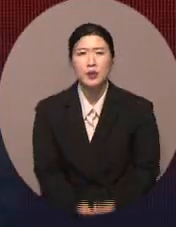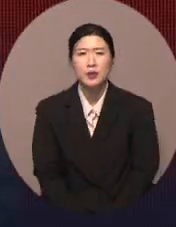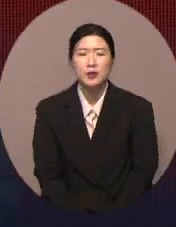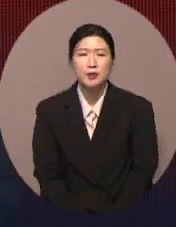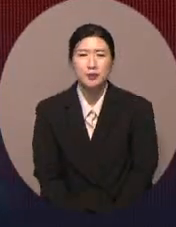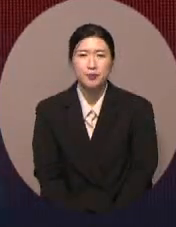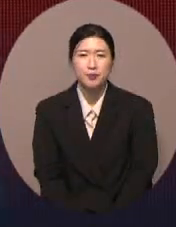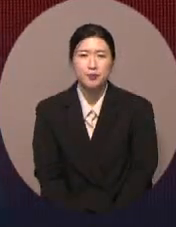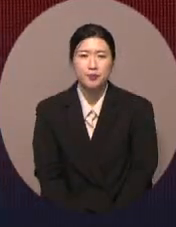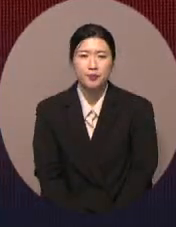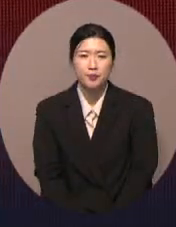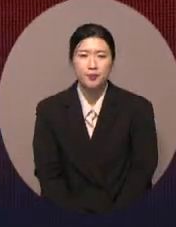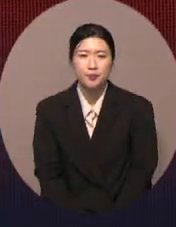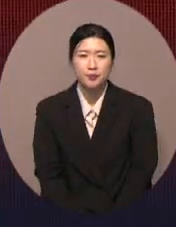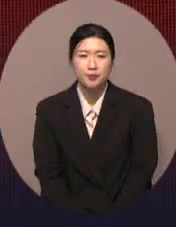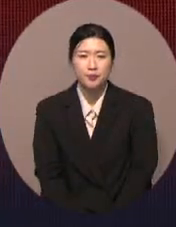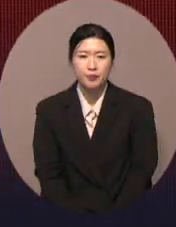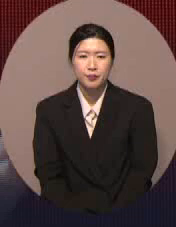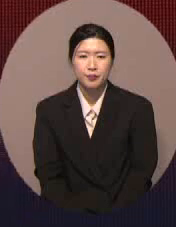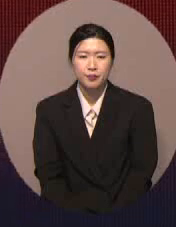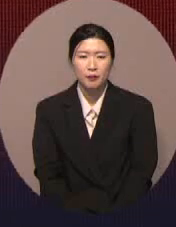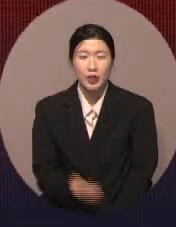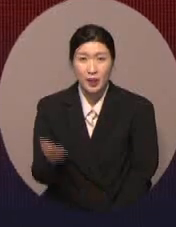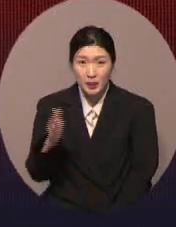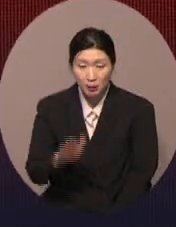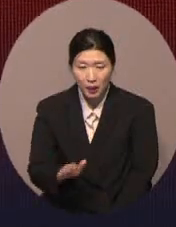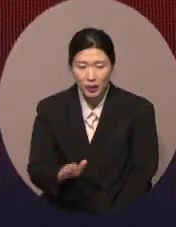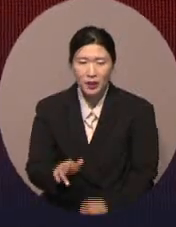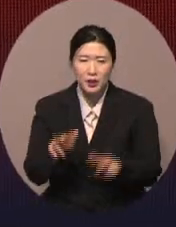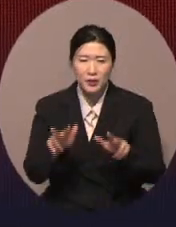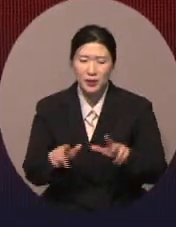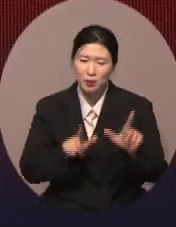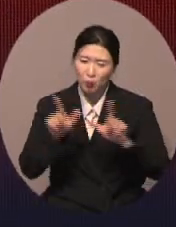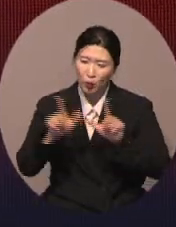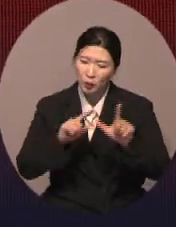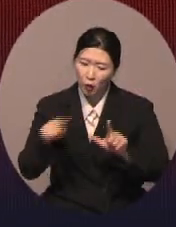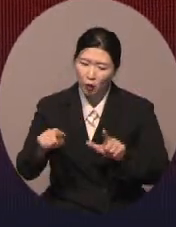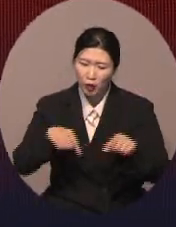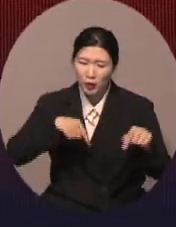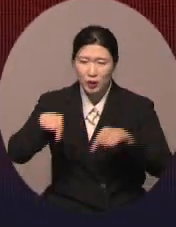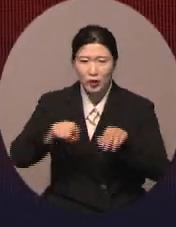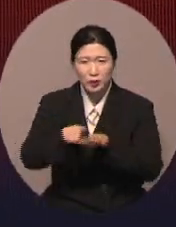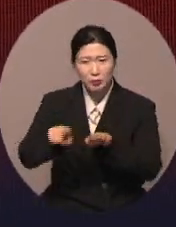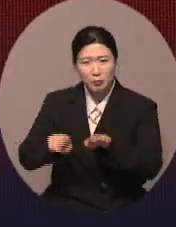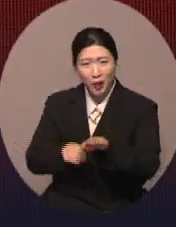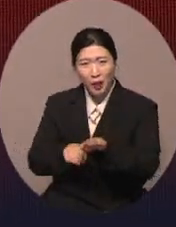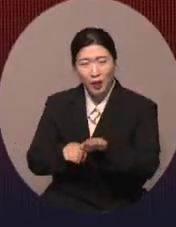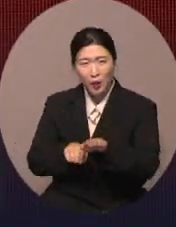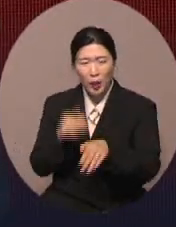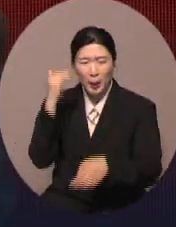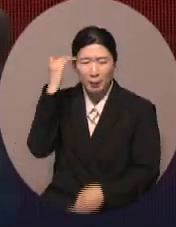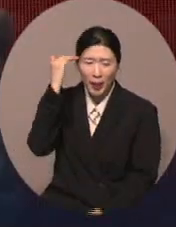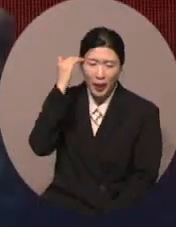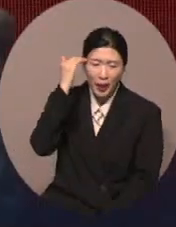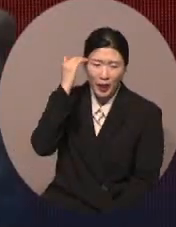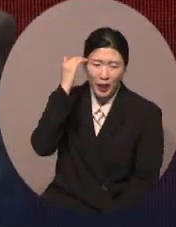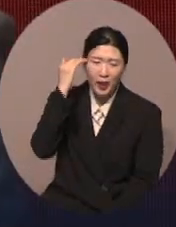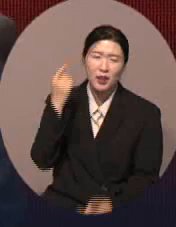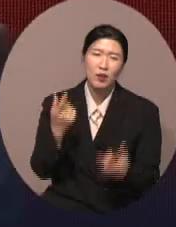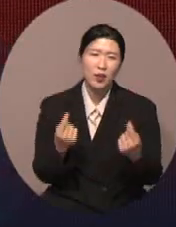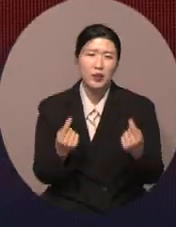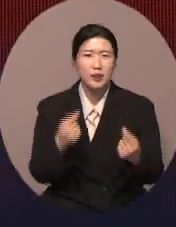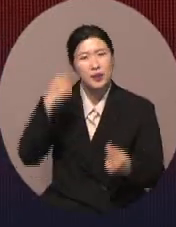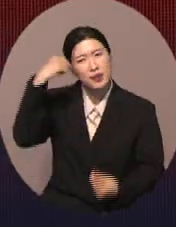것이 정치의 역할입니다. 하지만 오늘 우리 정치가 오히려 그 걸림돌인